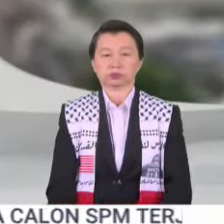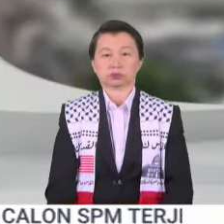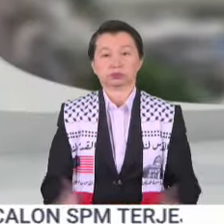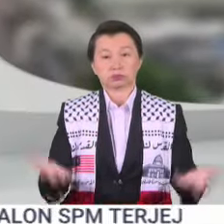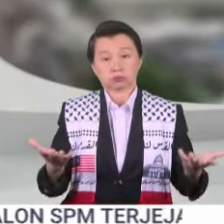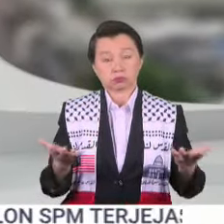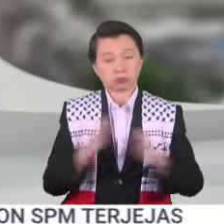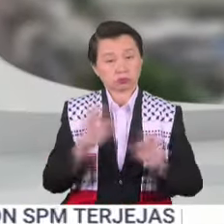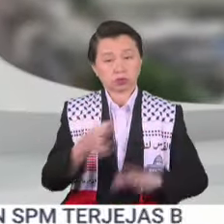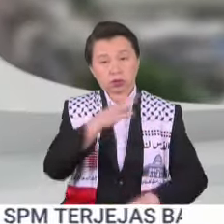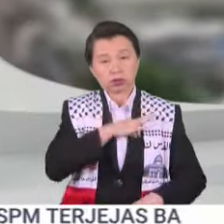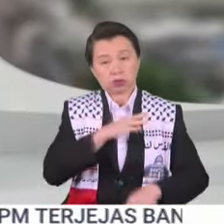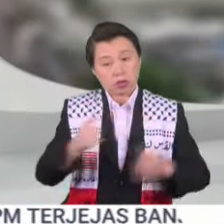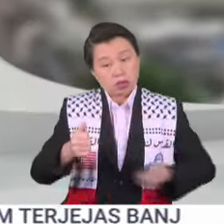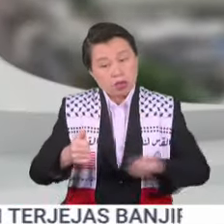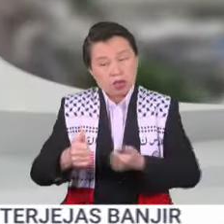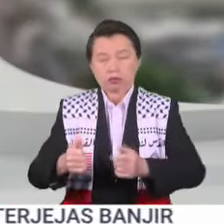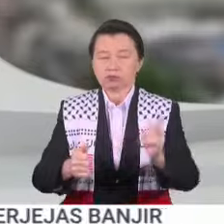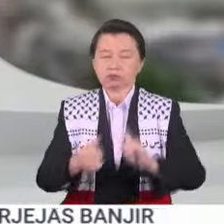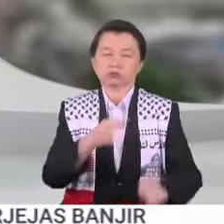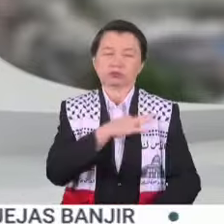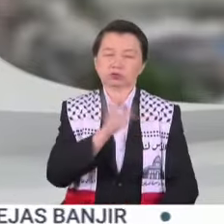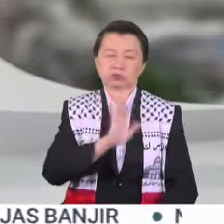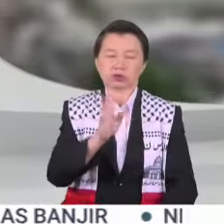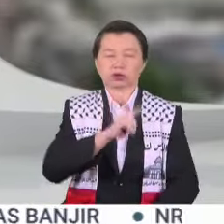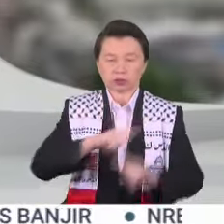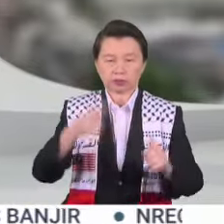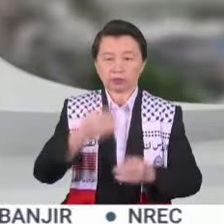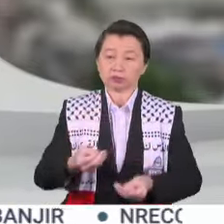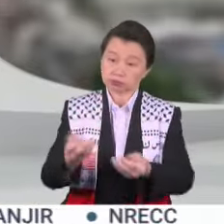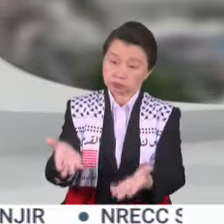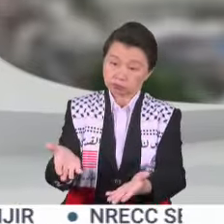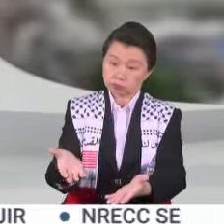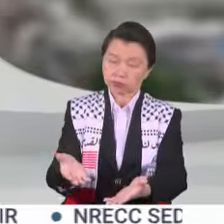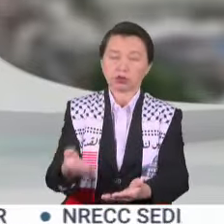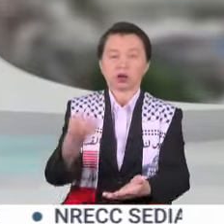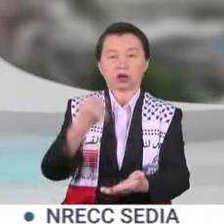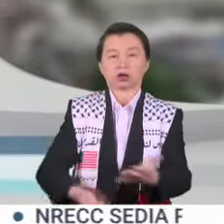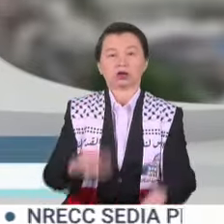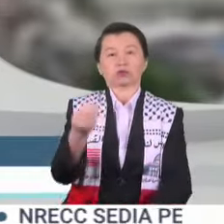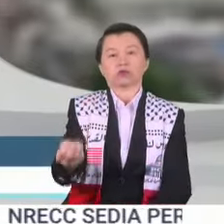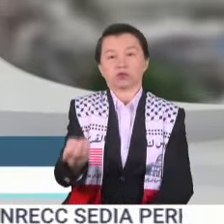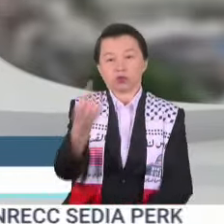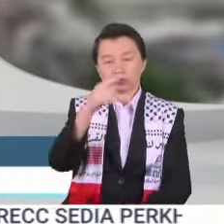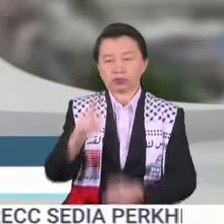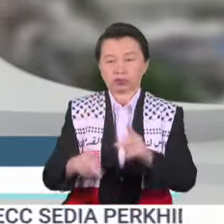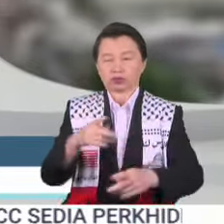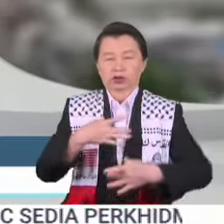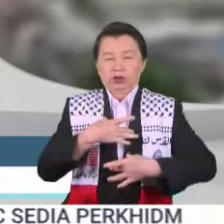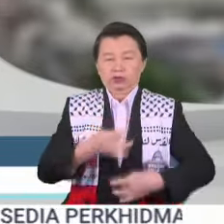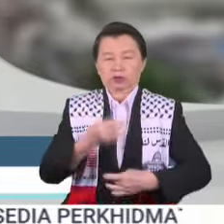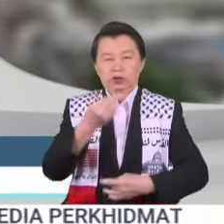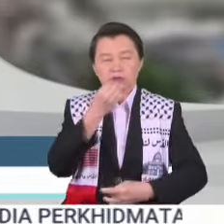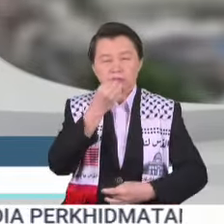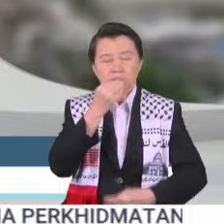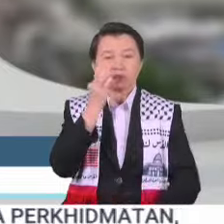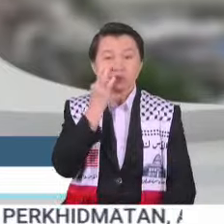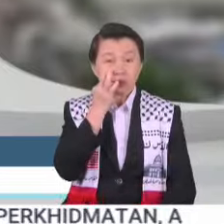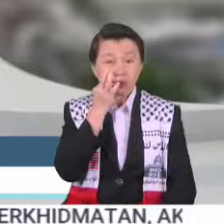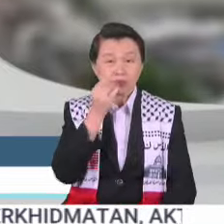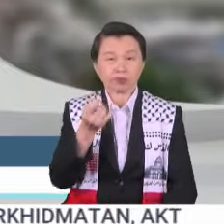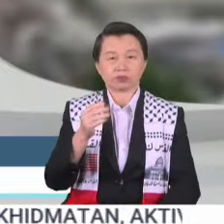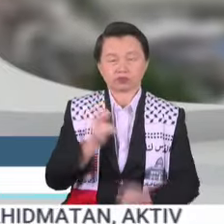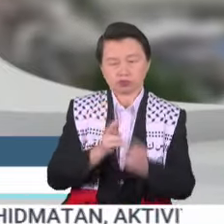Bukan keuntungan yang dikejar, namun kepuasan apabila dapat menawarkan harga rahmah kepada penggemar Raja Buah. Usaha oleh seorang